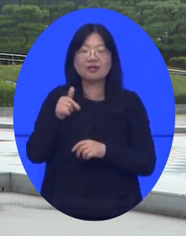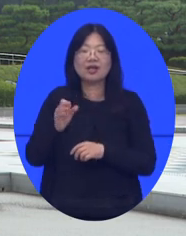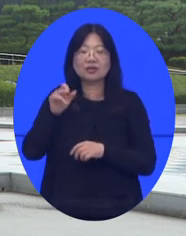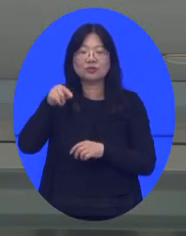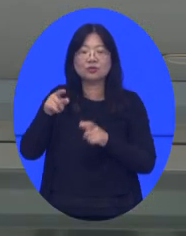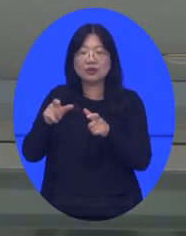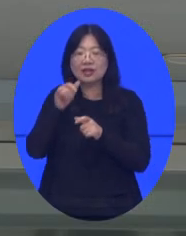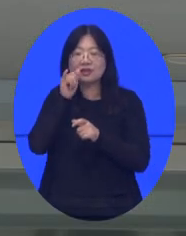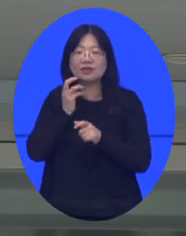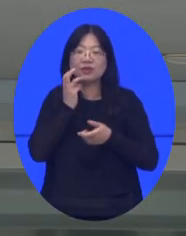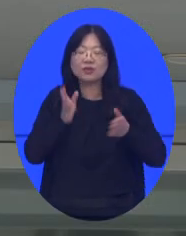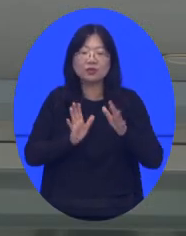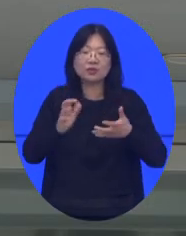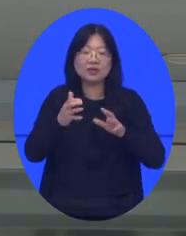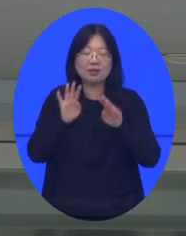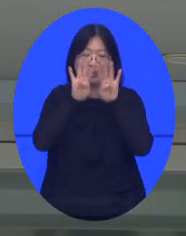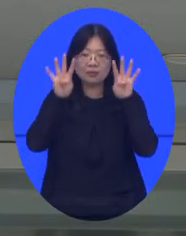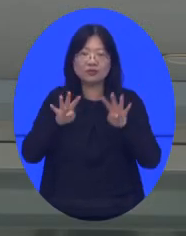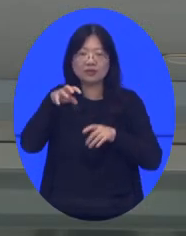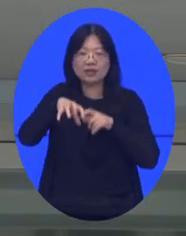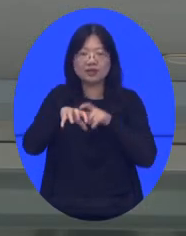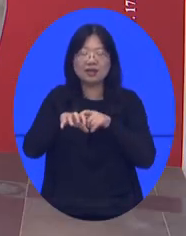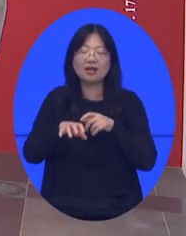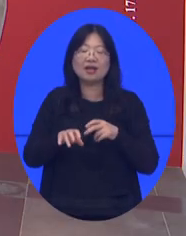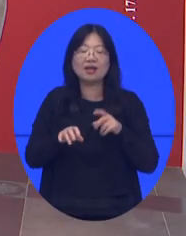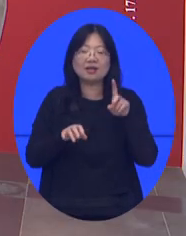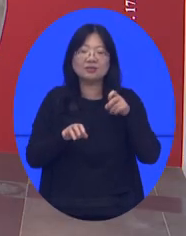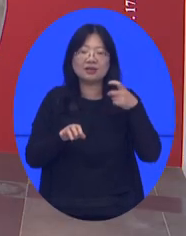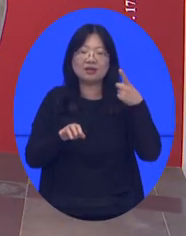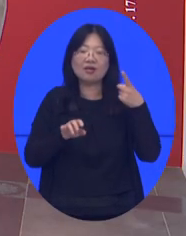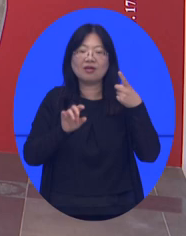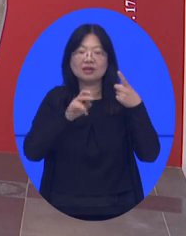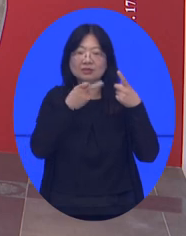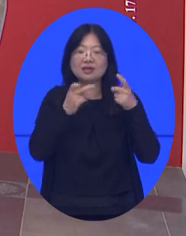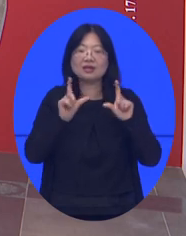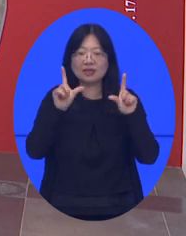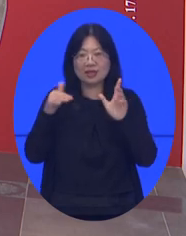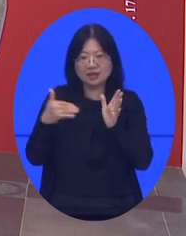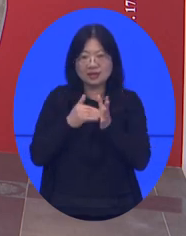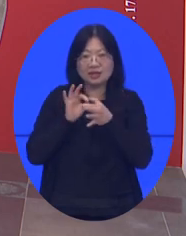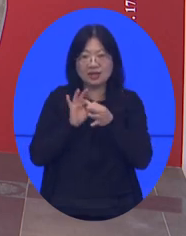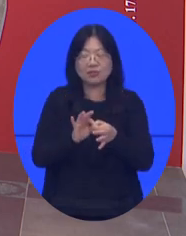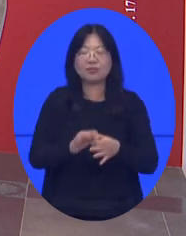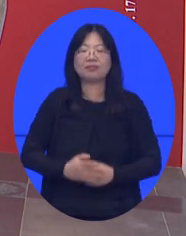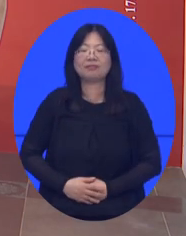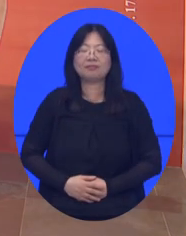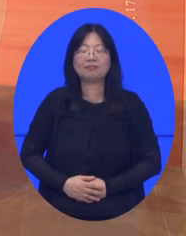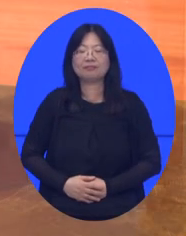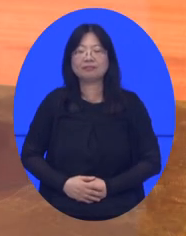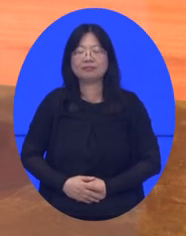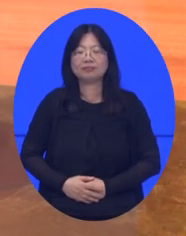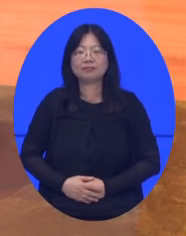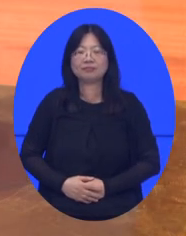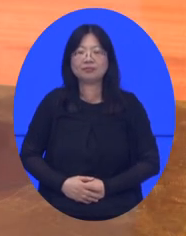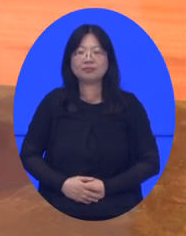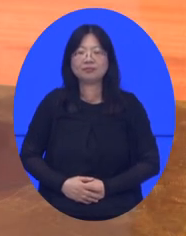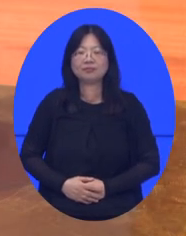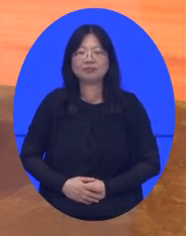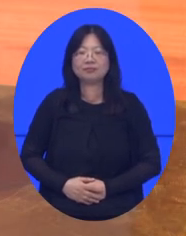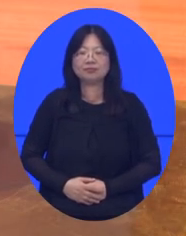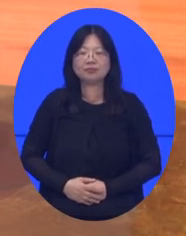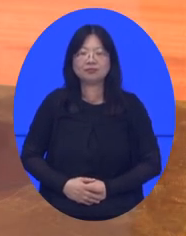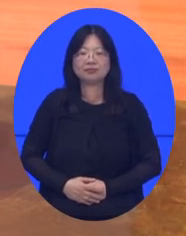광주에 위치한 경기도자박물관에서 11월 12일까지 이어집니다. 경기지TV 이슬비입니다.